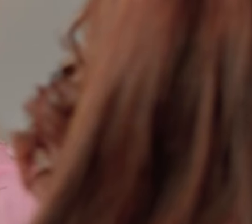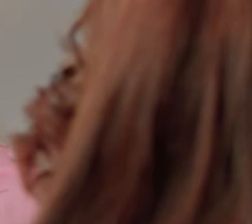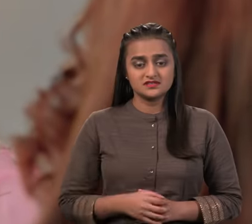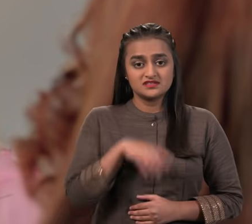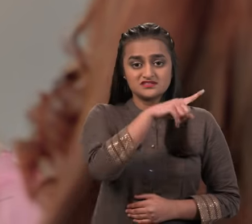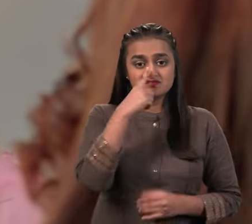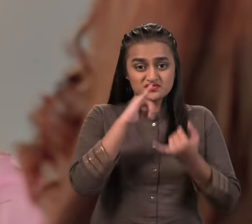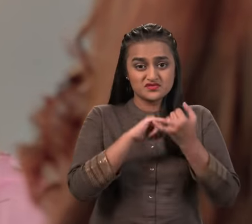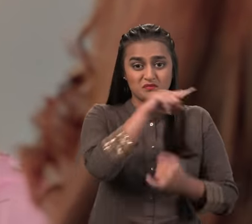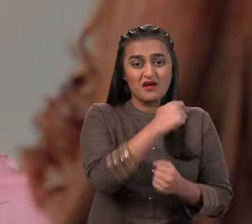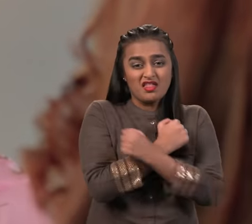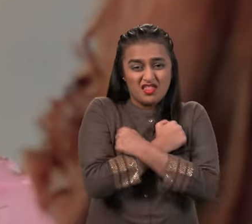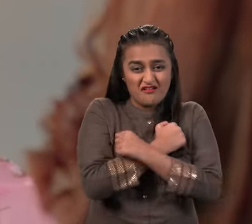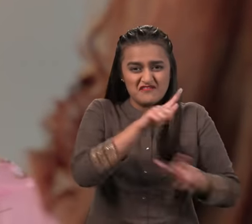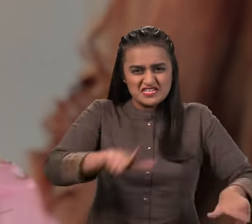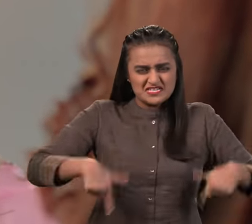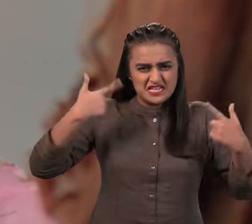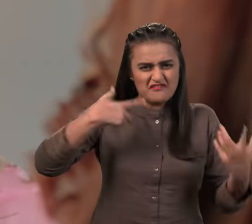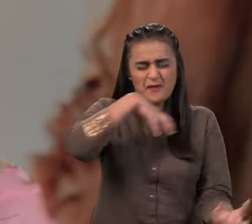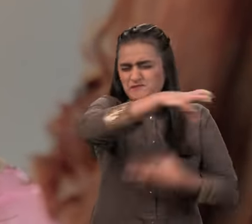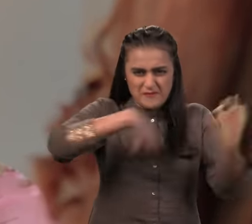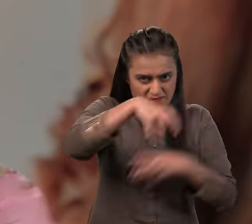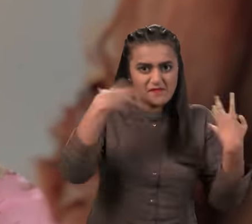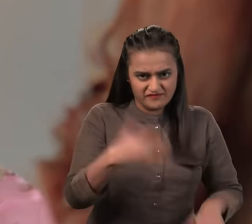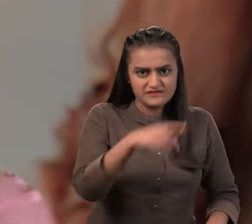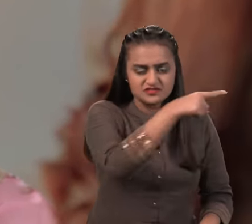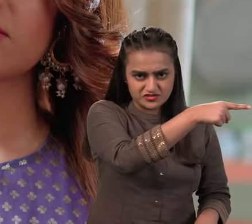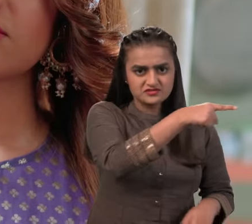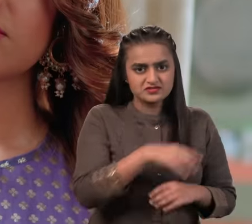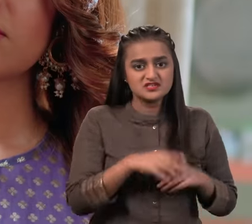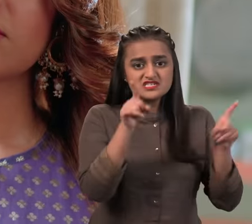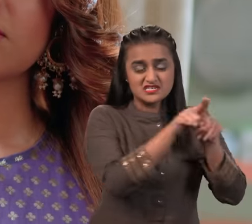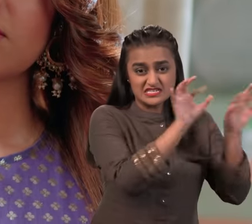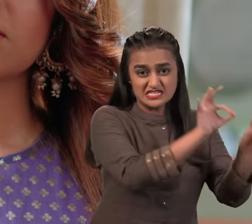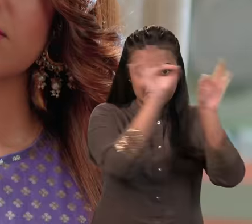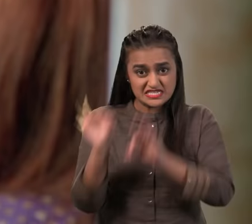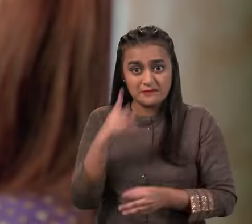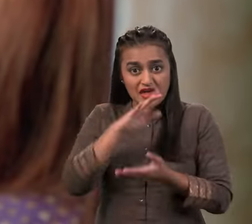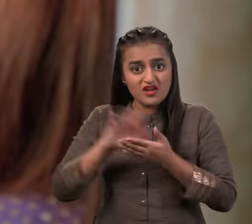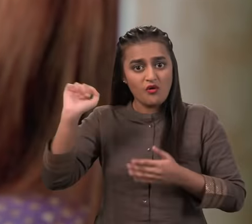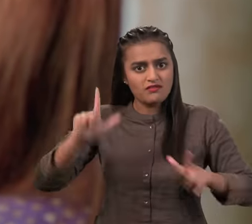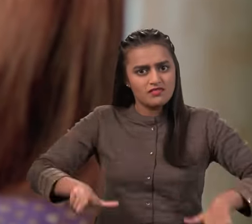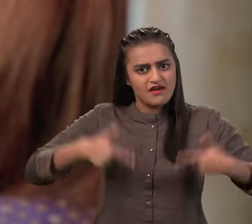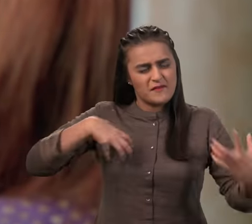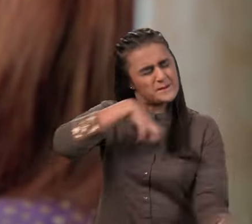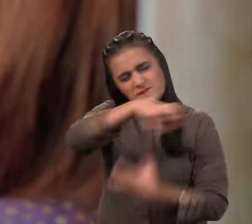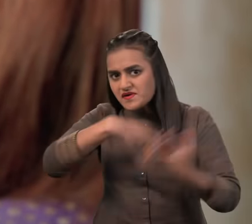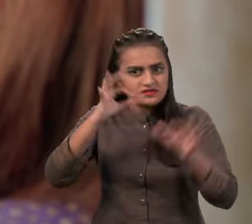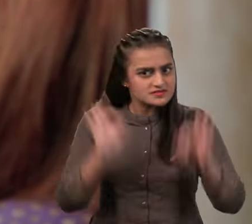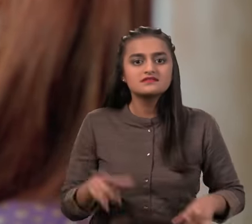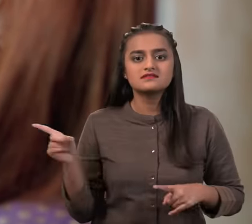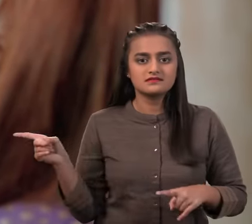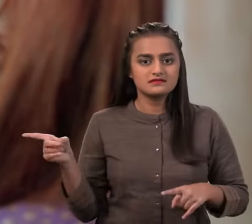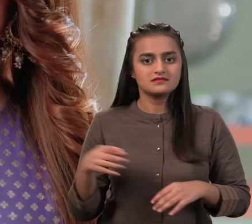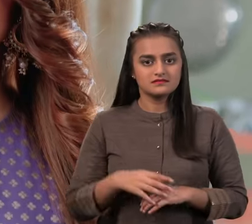और जिस प्यार ने सौम्या की जिंदगी बर्बाद करके रख दी वही प्यार उस हीर की जिंदगी भी